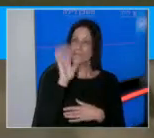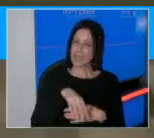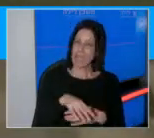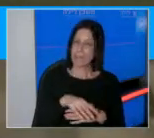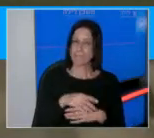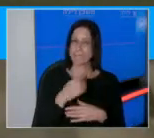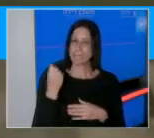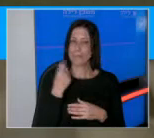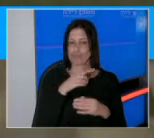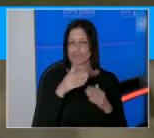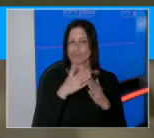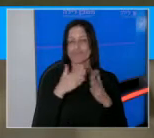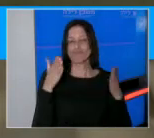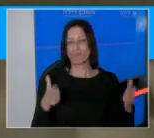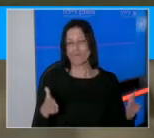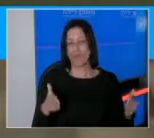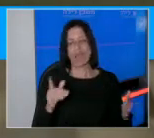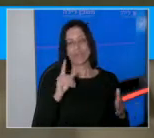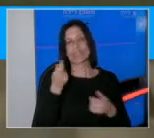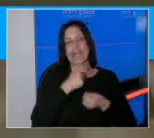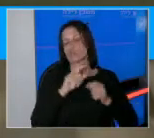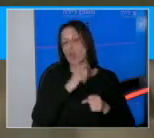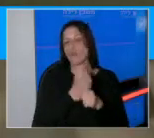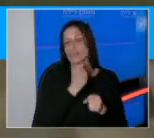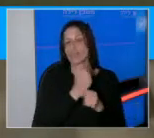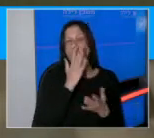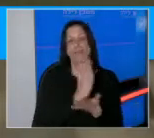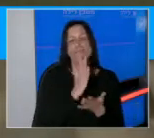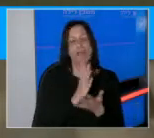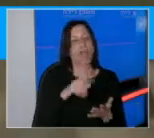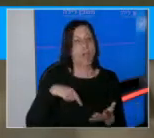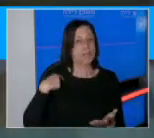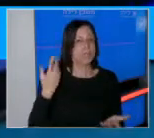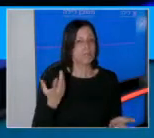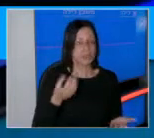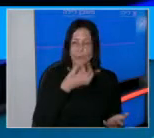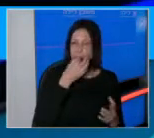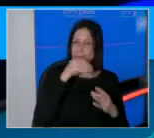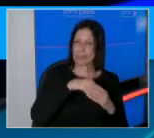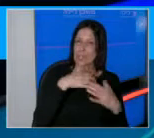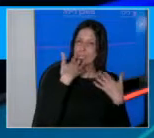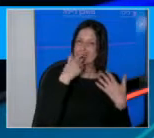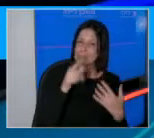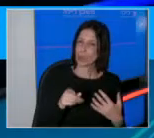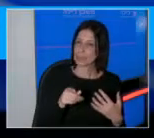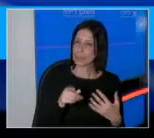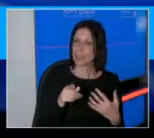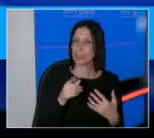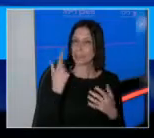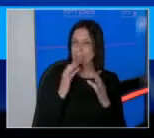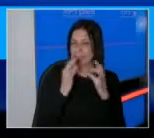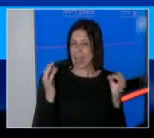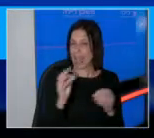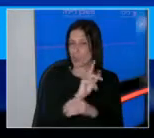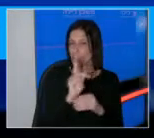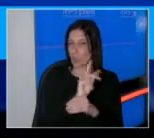השבוע, וזה עסקים שלא עובדים יותר, כבר המון זמן. ועכשיו, בתוך הסיפור הזה, בעצם... מתחילת